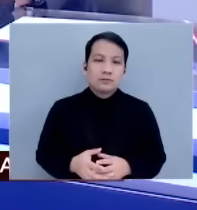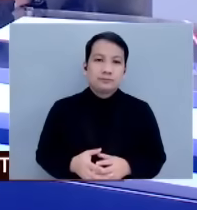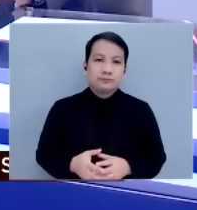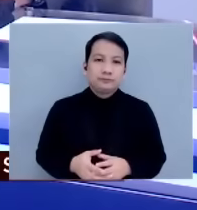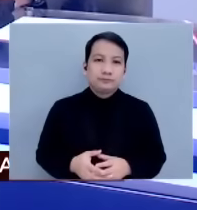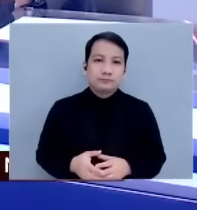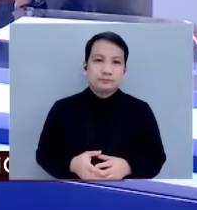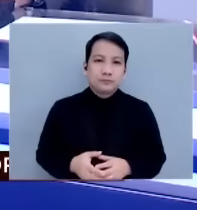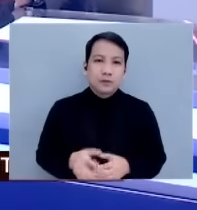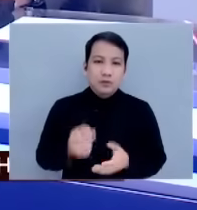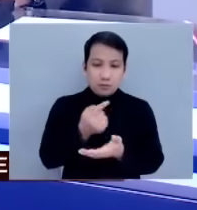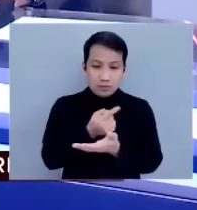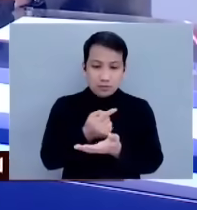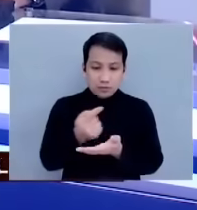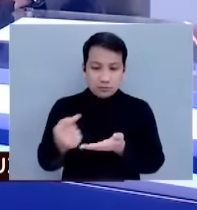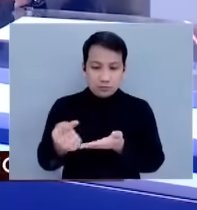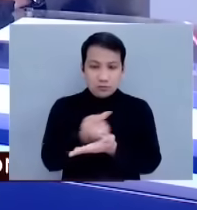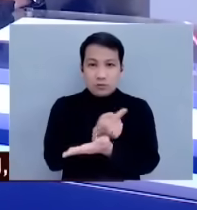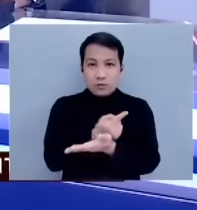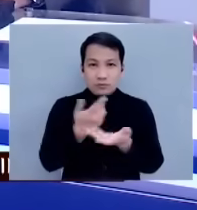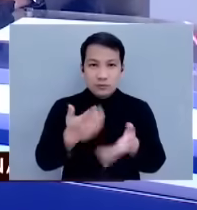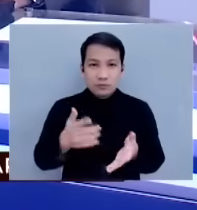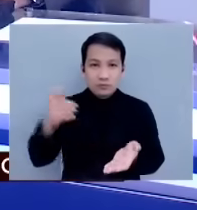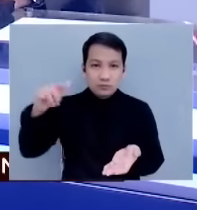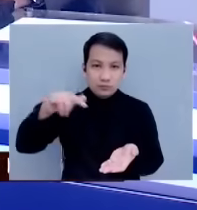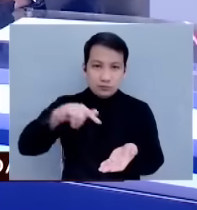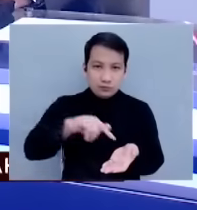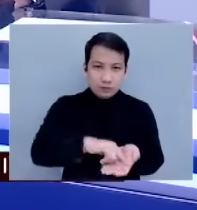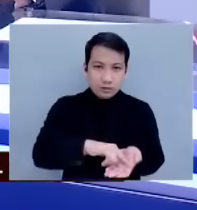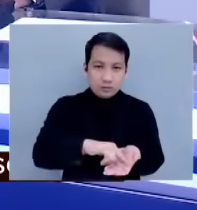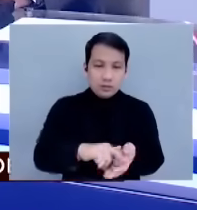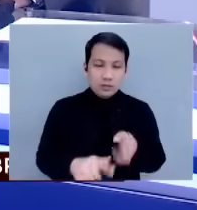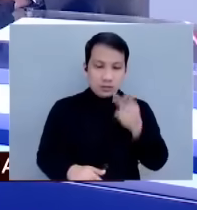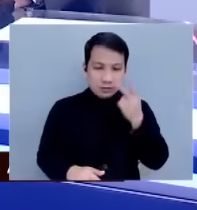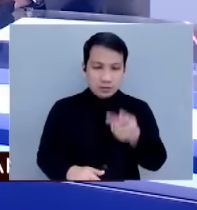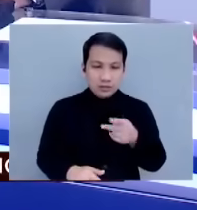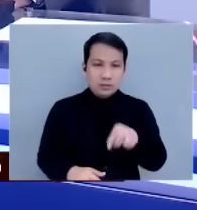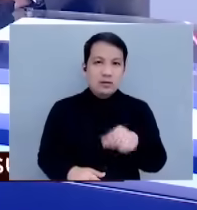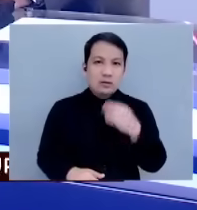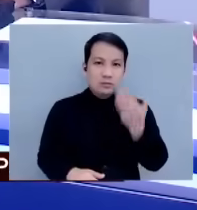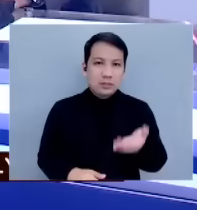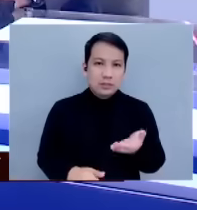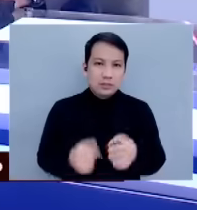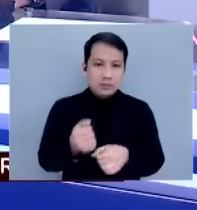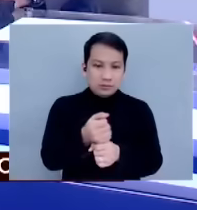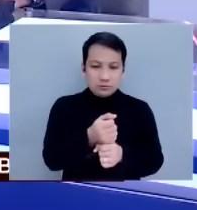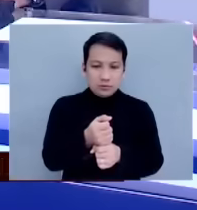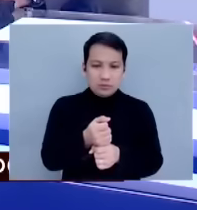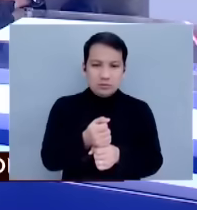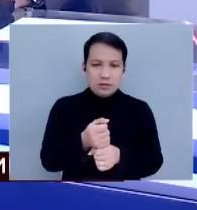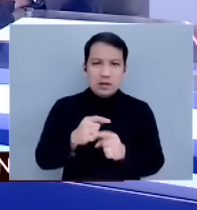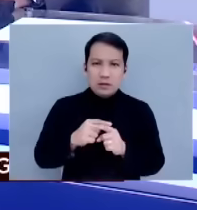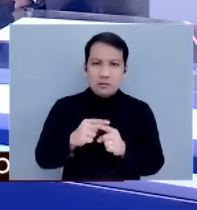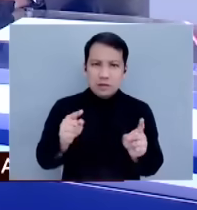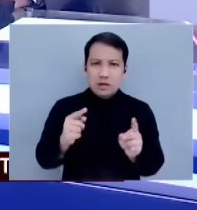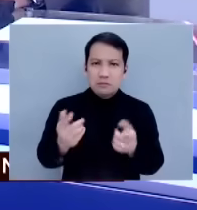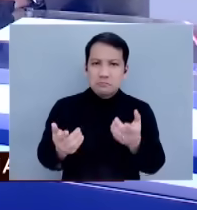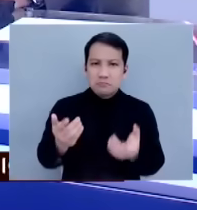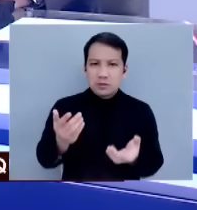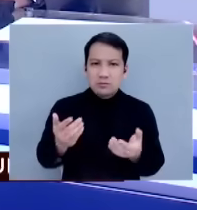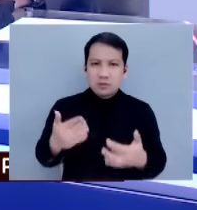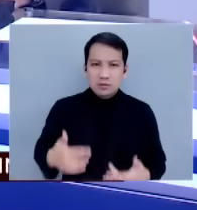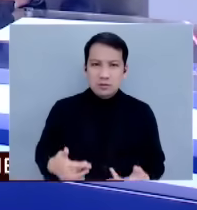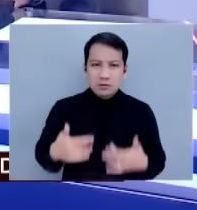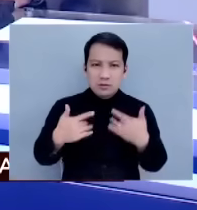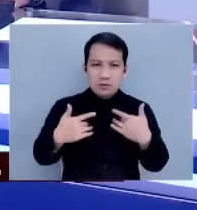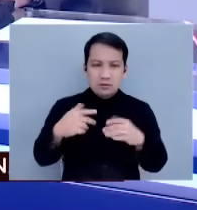1 linggo matapos bumagsak ang isang eroplano sa Isabela, natagpo ang patay ang piloto nito. Pero may indikasyon daw na buhay ang kanyang